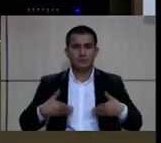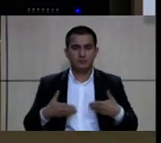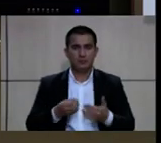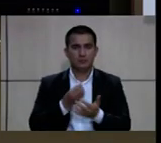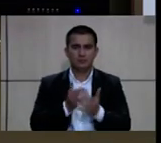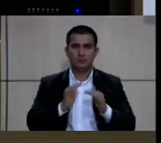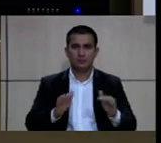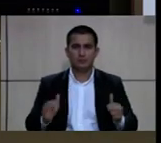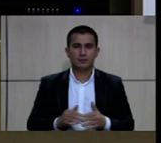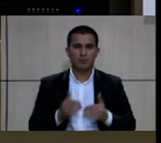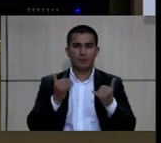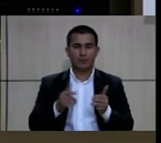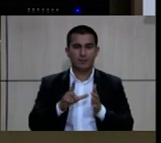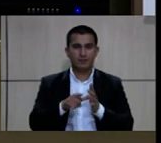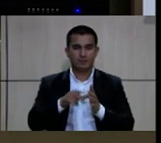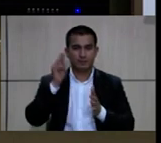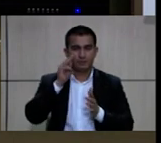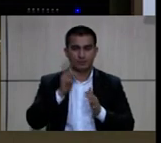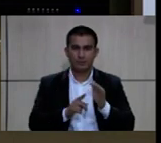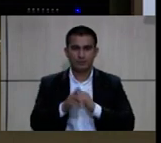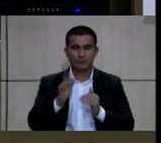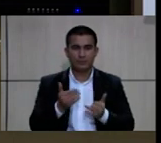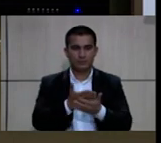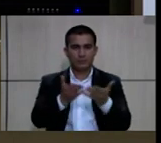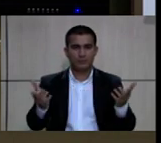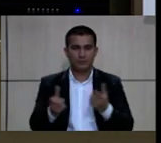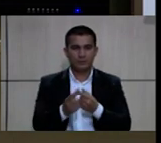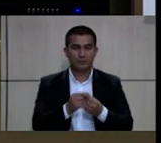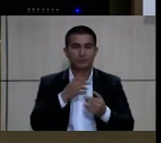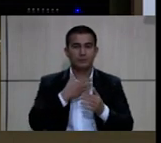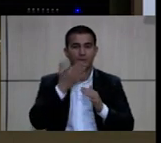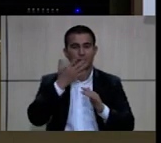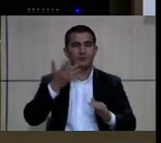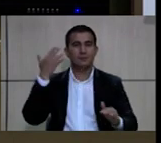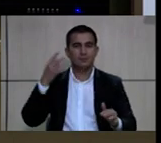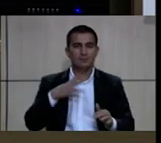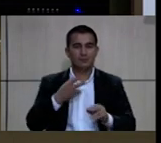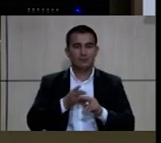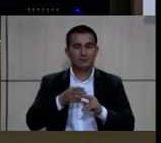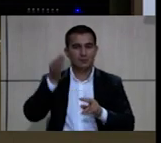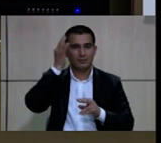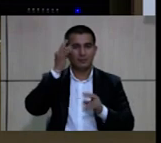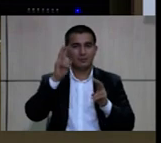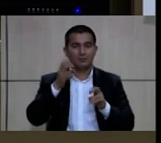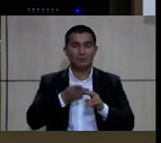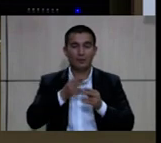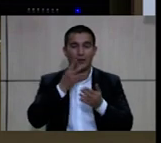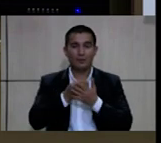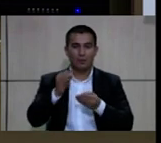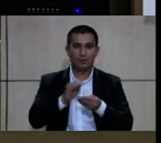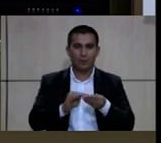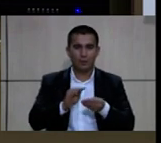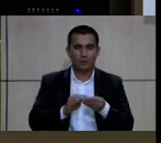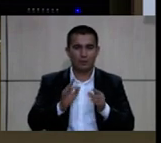O'quvchilar. Bugungi geometriya darsimizda siz bilan o'tilgan mavzular yuzasidan takrorlash darsini o'tamiz.